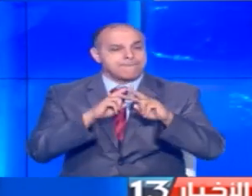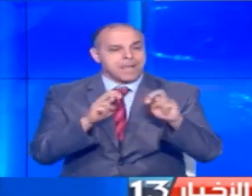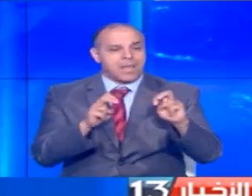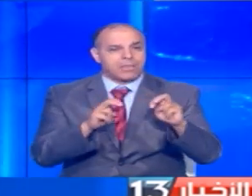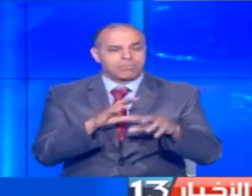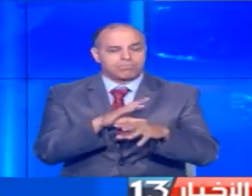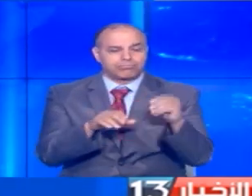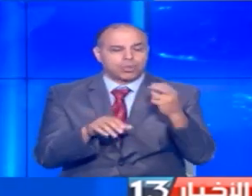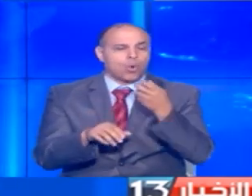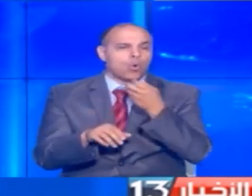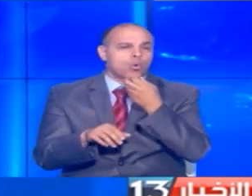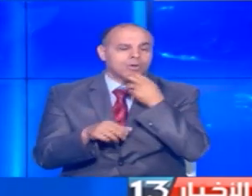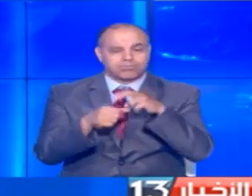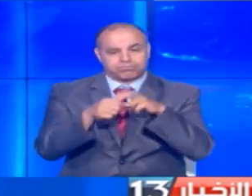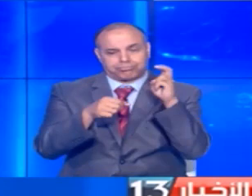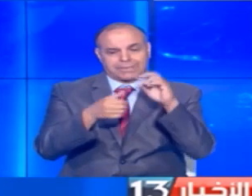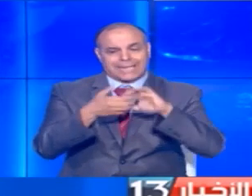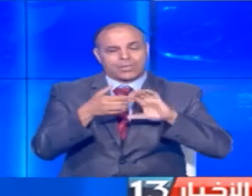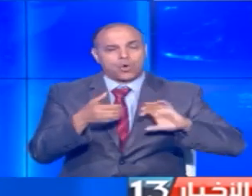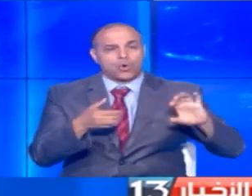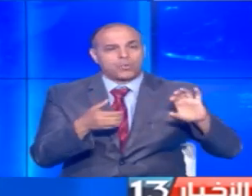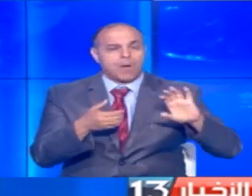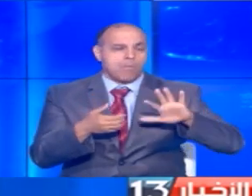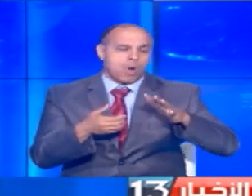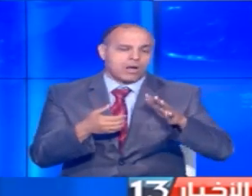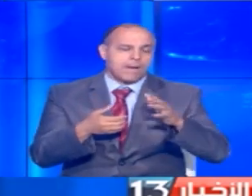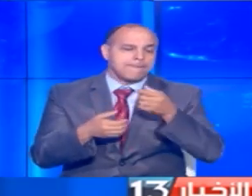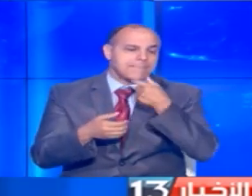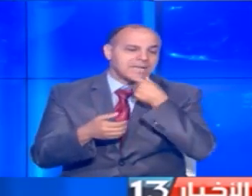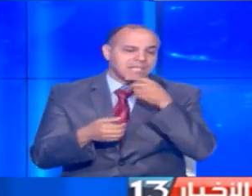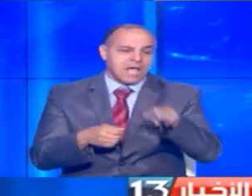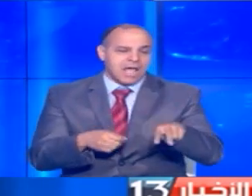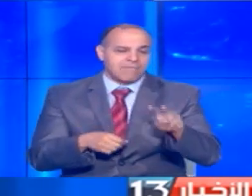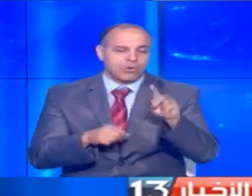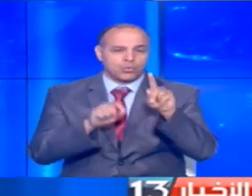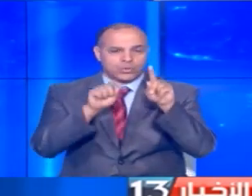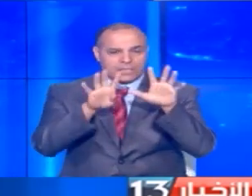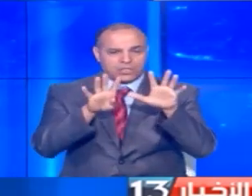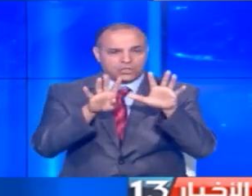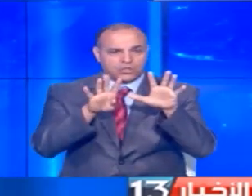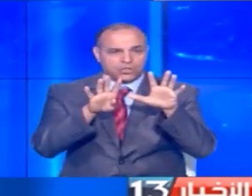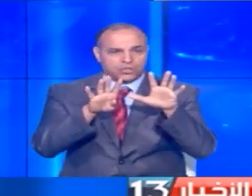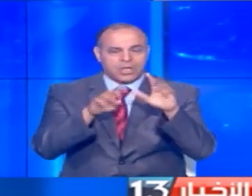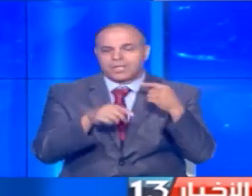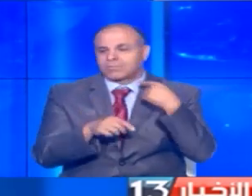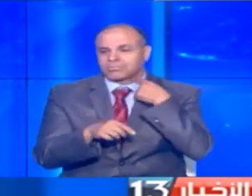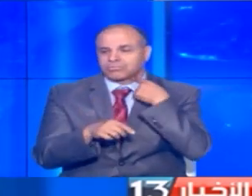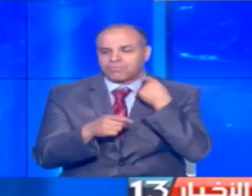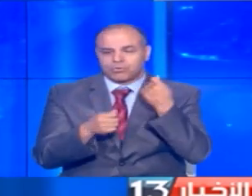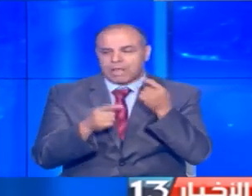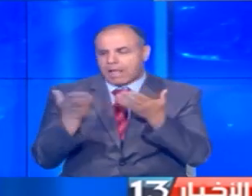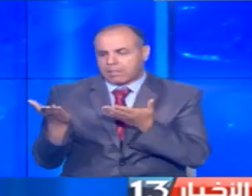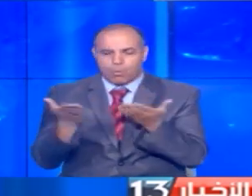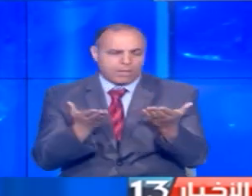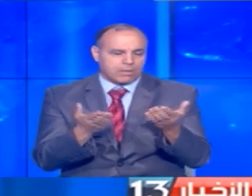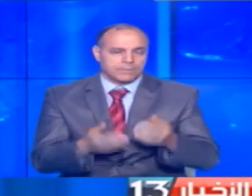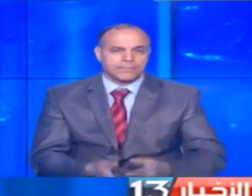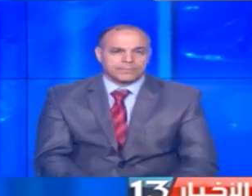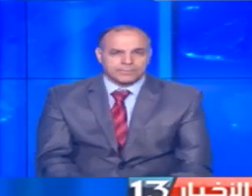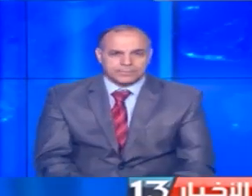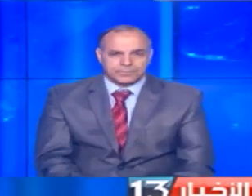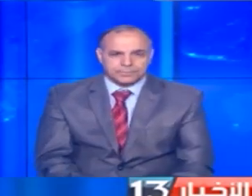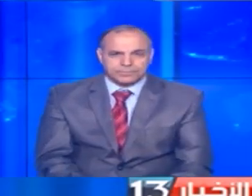خروج بريطانيا من الاتحاد الأوروبي المقرر في مارس 19 و2000 دون خسائر لأي من الأطراف.